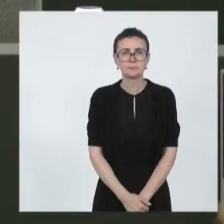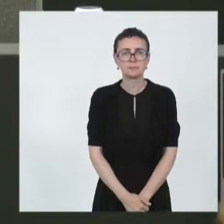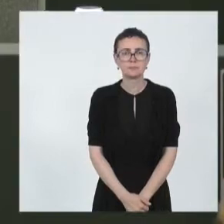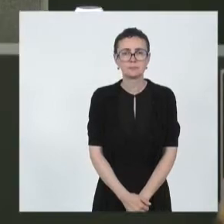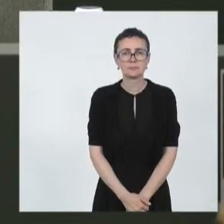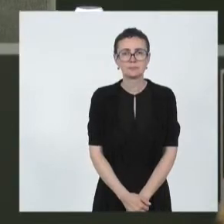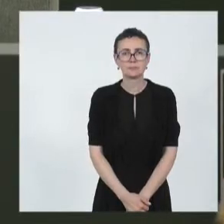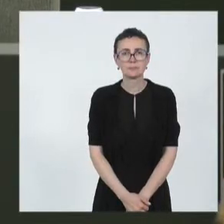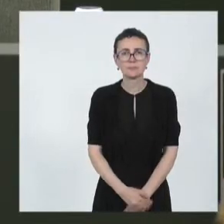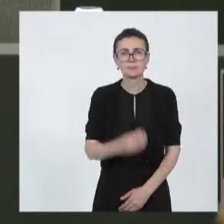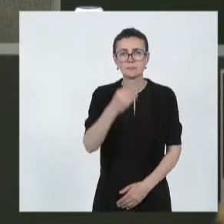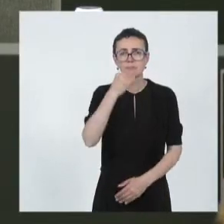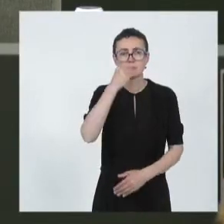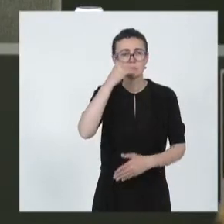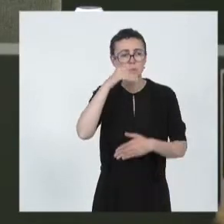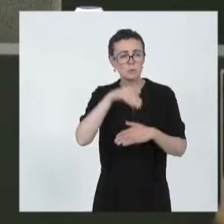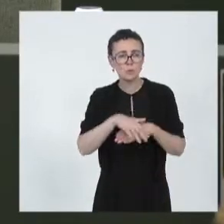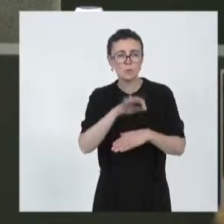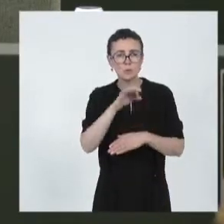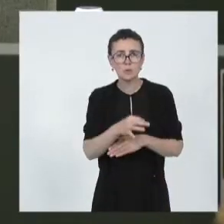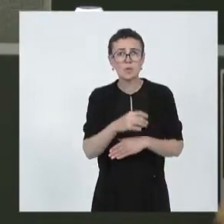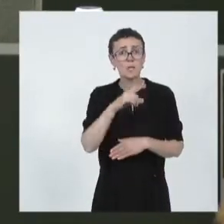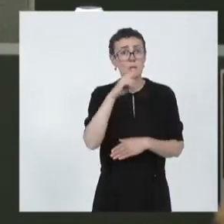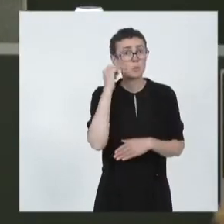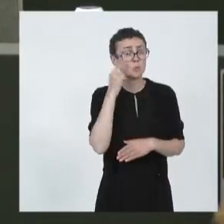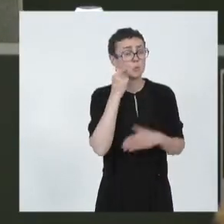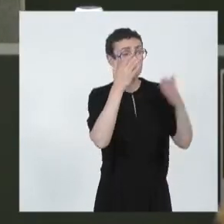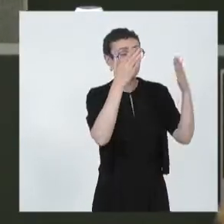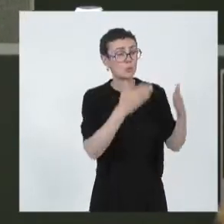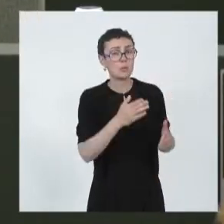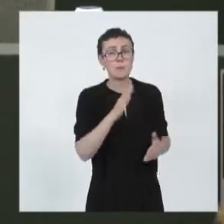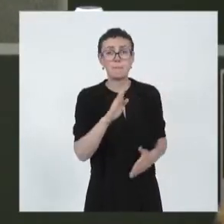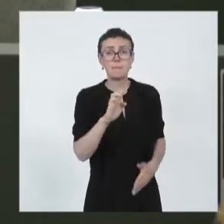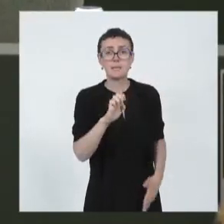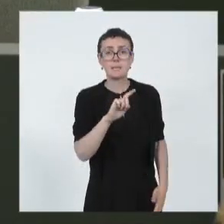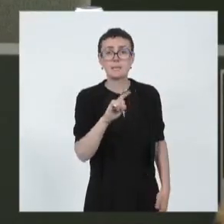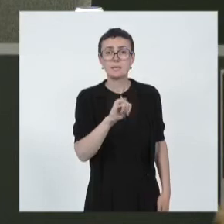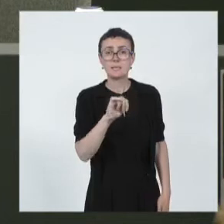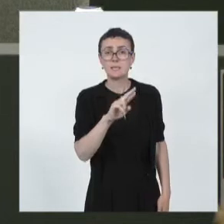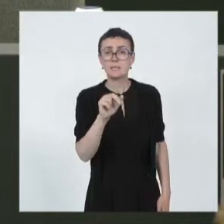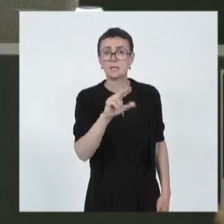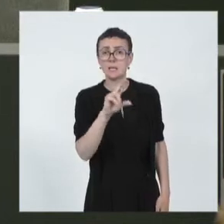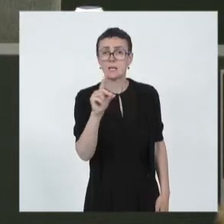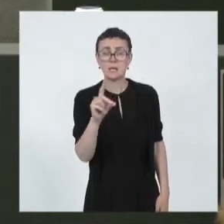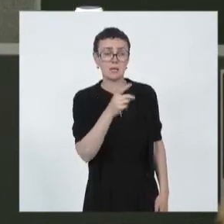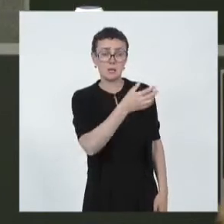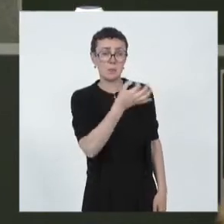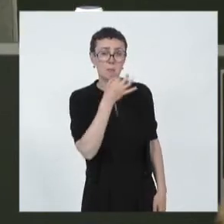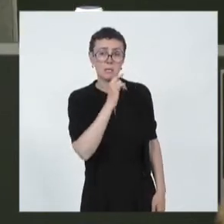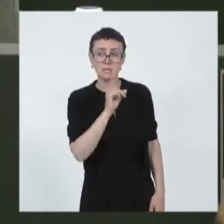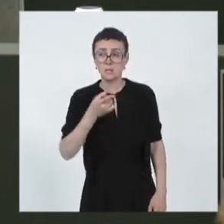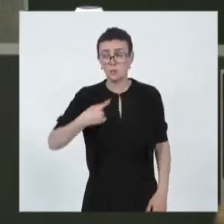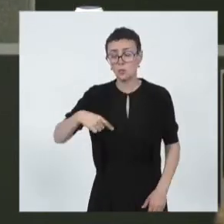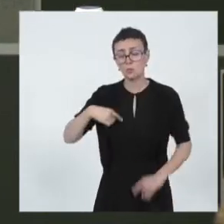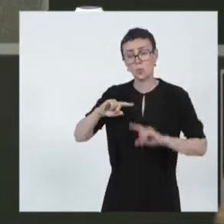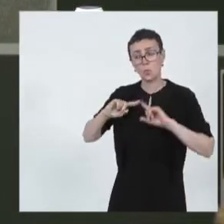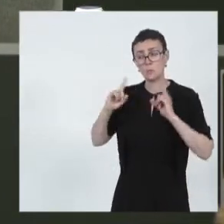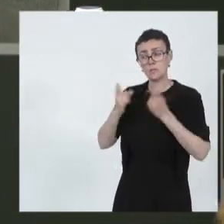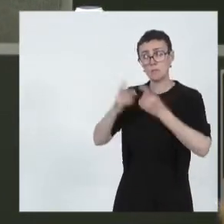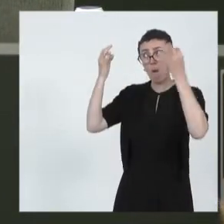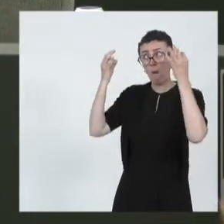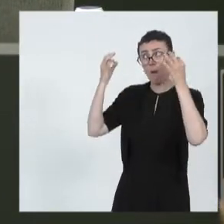Ce que M. Bézirard ne vous a pas dit, ne vous a pas présenté, c'est ce à quoi nous avons eu droit en commission climat, qui